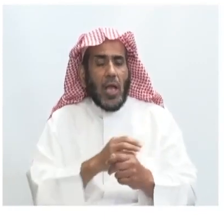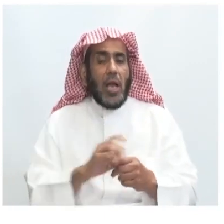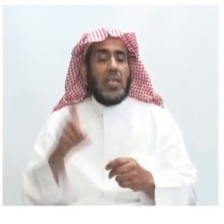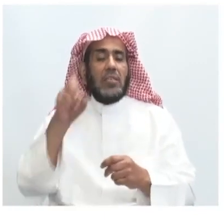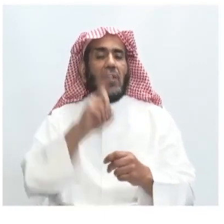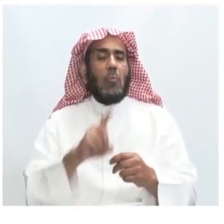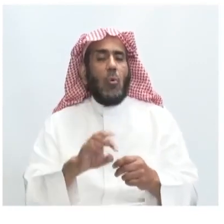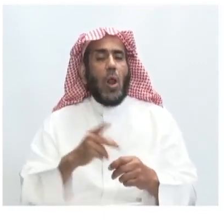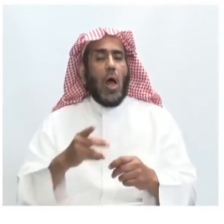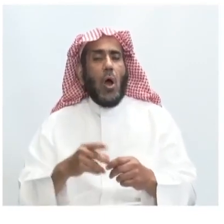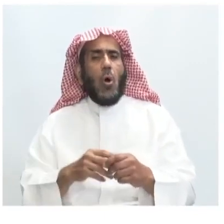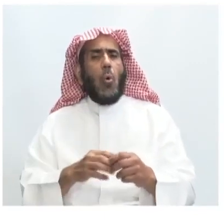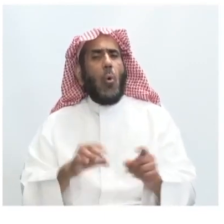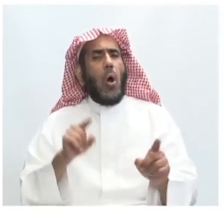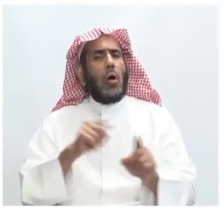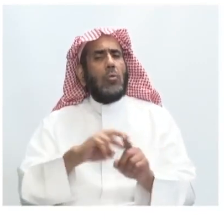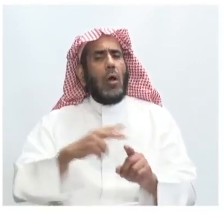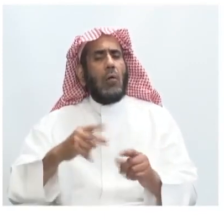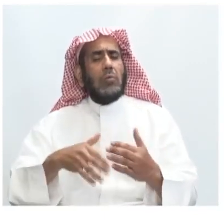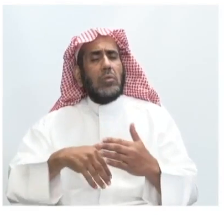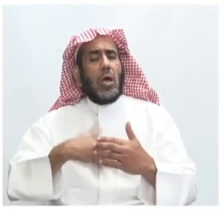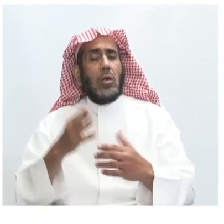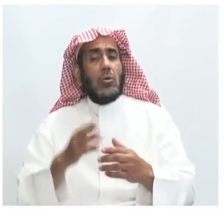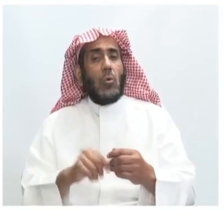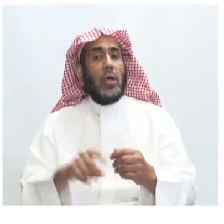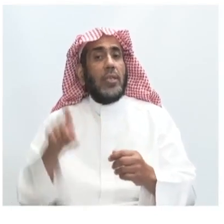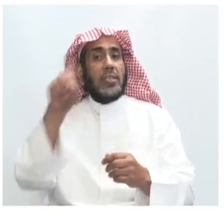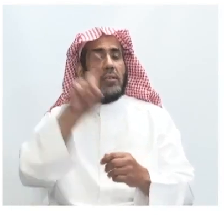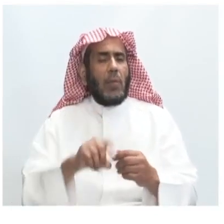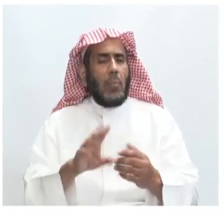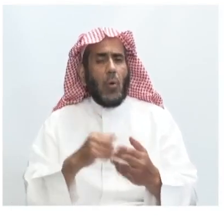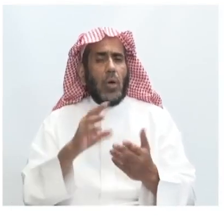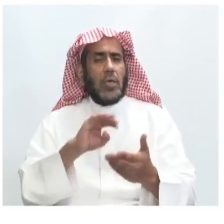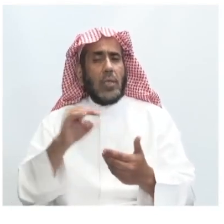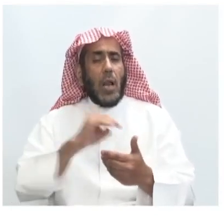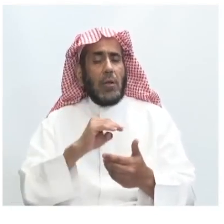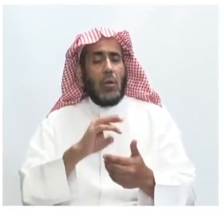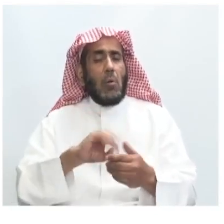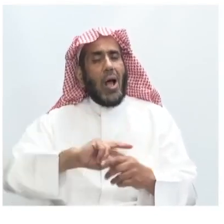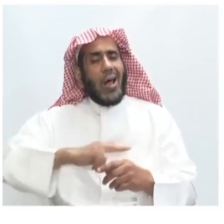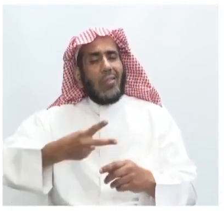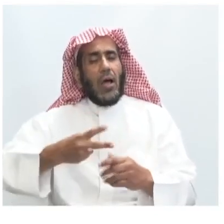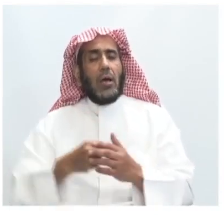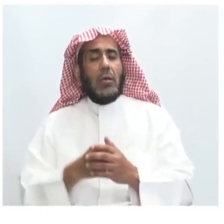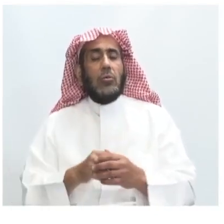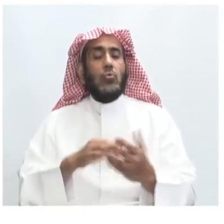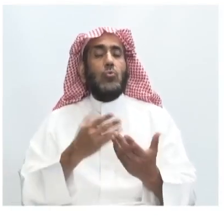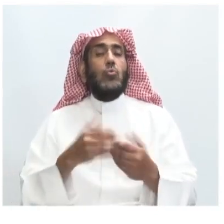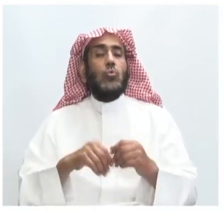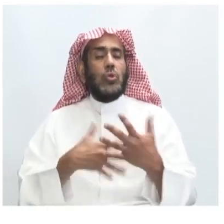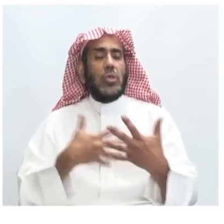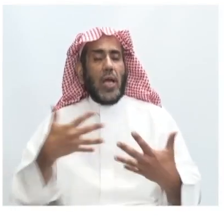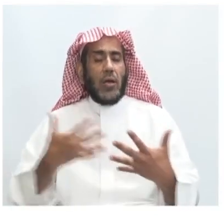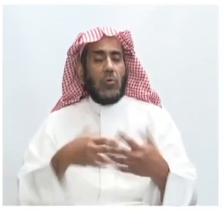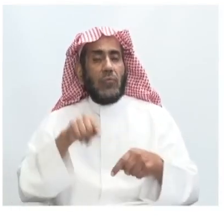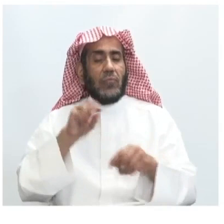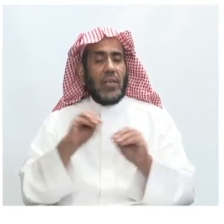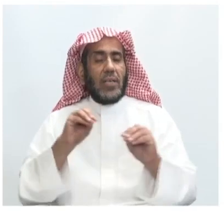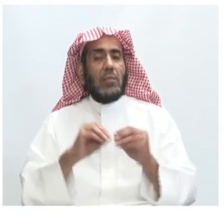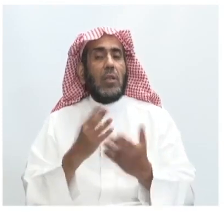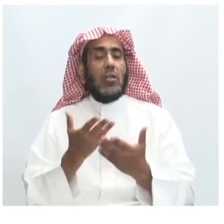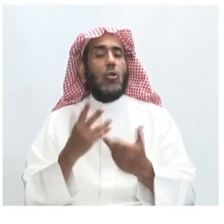الطلبي استفهام وله اغراض تخرج عن استفهام الحقيقي وهو طلب الاجابه وانما غرض اخر يشاركني في تقديم هذا الدرس في لغتي